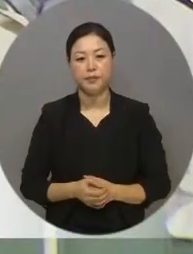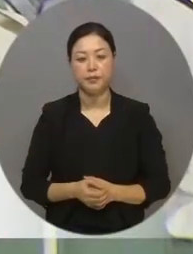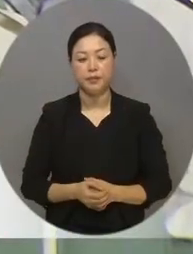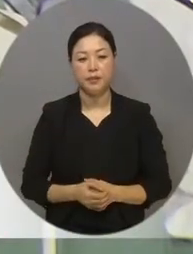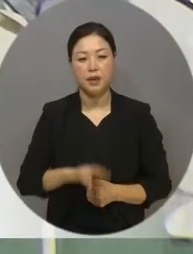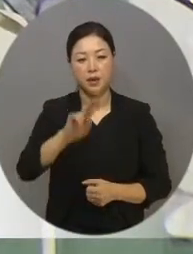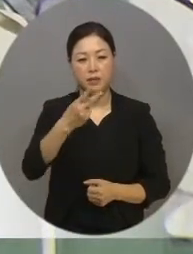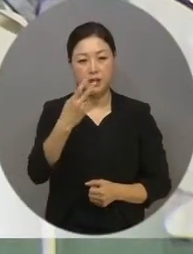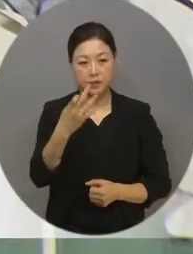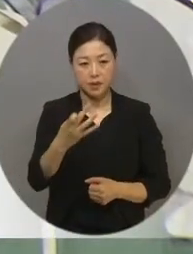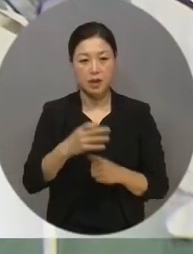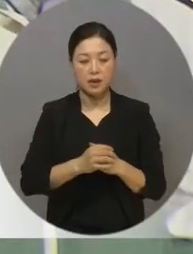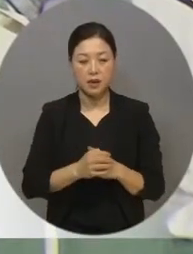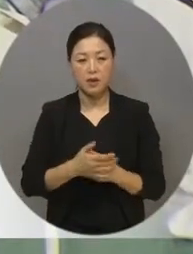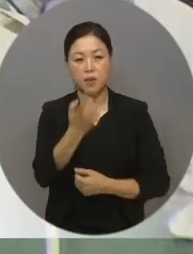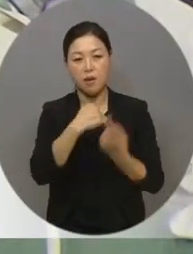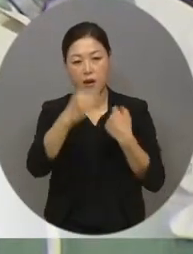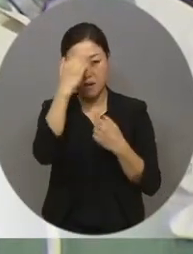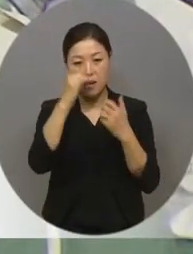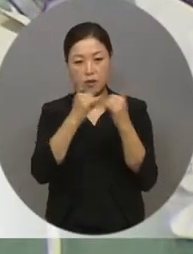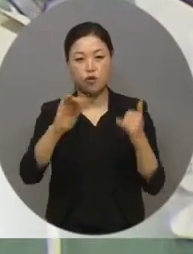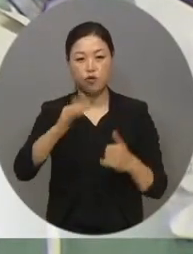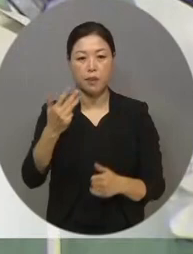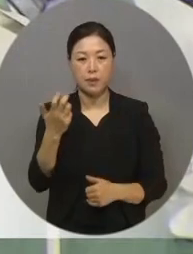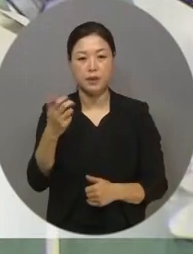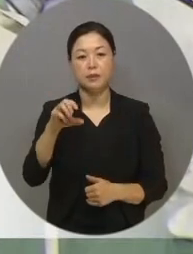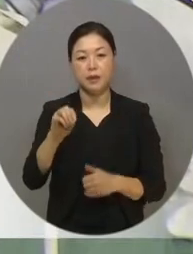214일 980만 명 관람객,